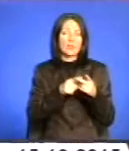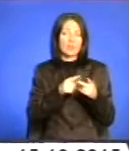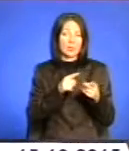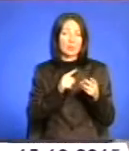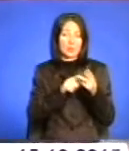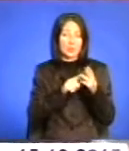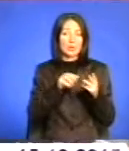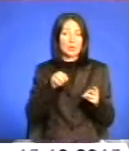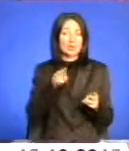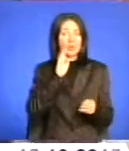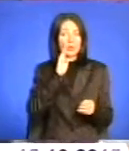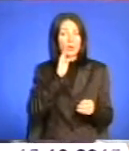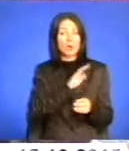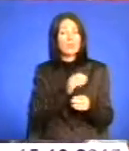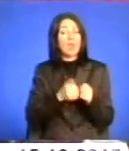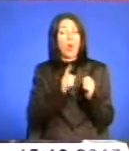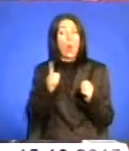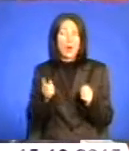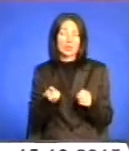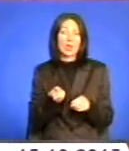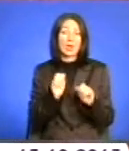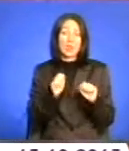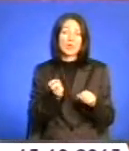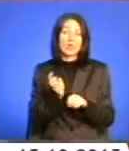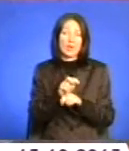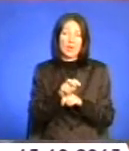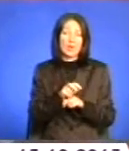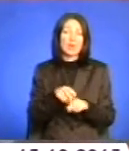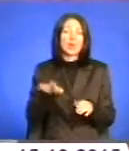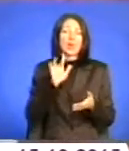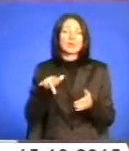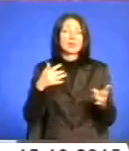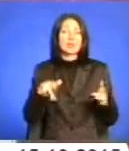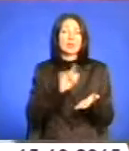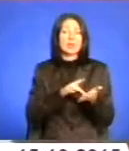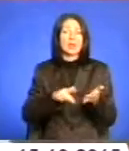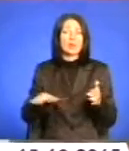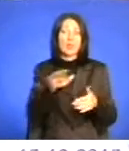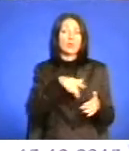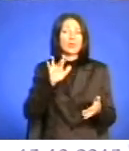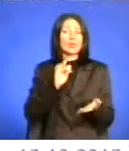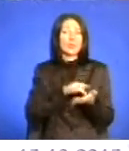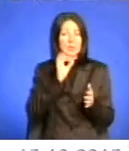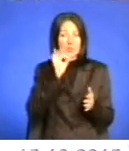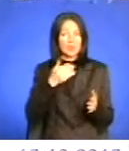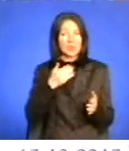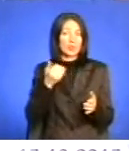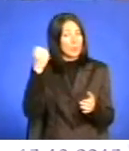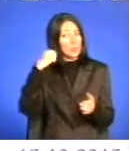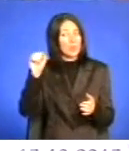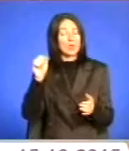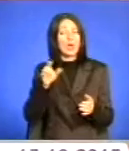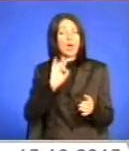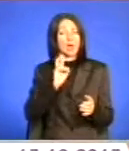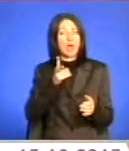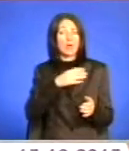кожна наважується вийти на центральну площу міста і заявити про те, що вона поборола рак молочної залози. В організації